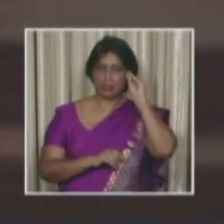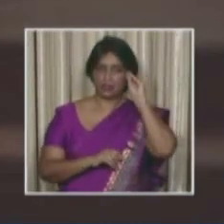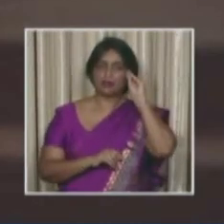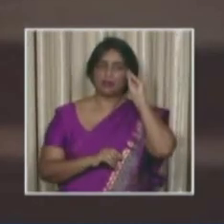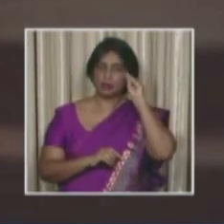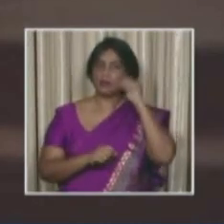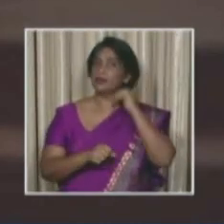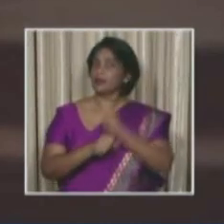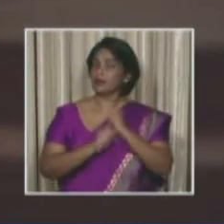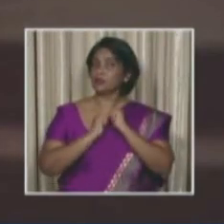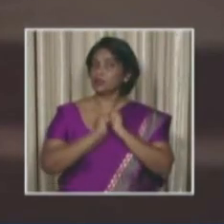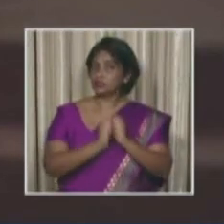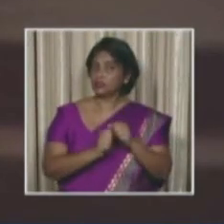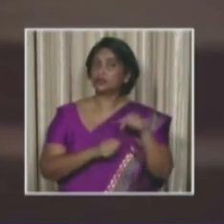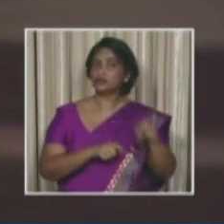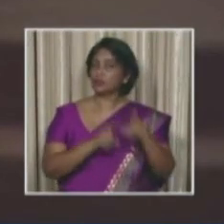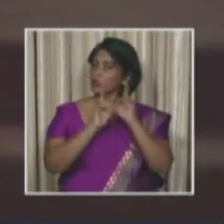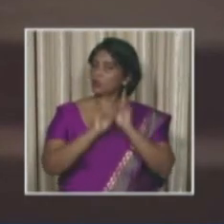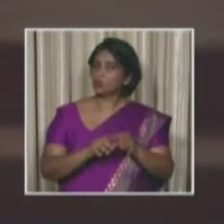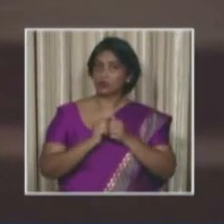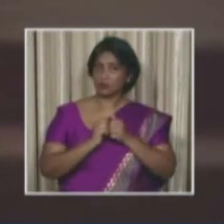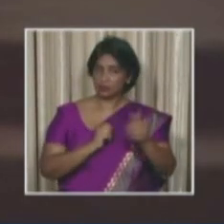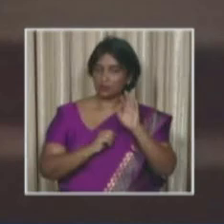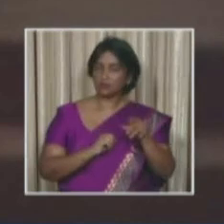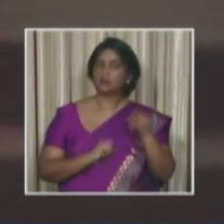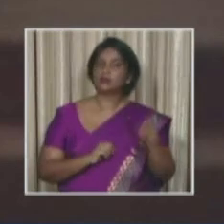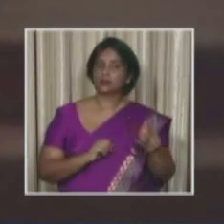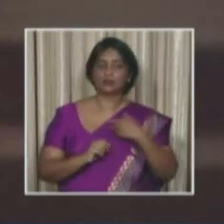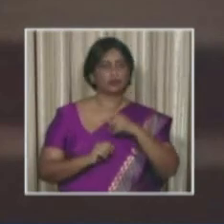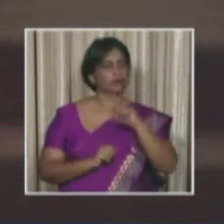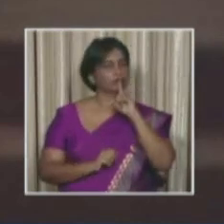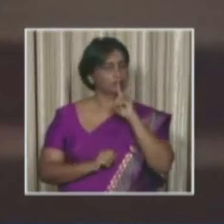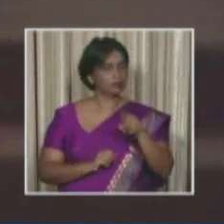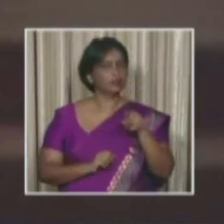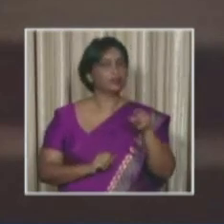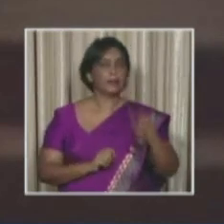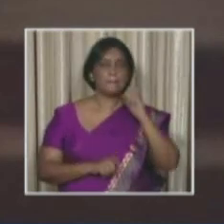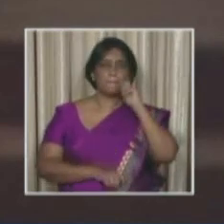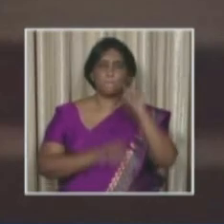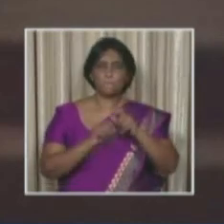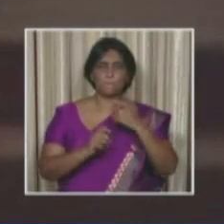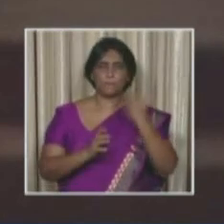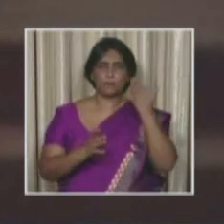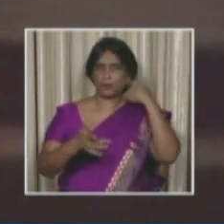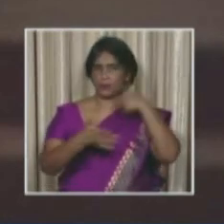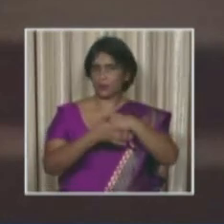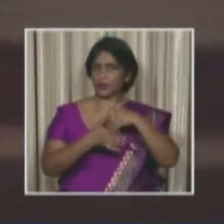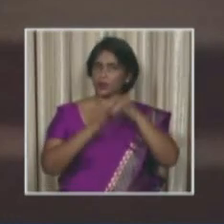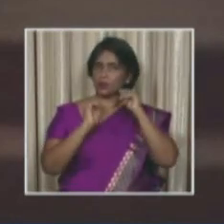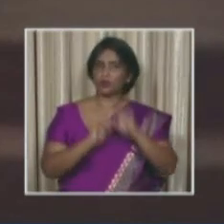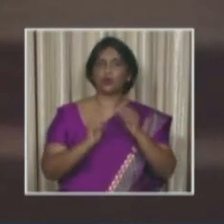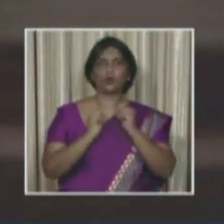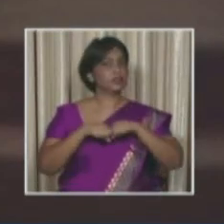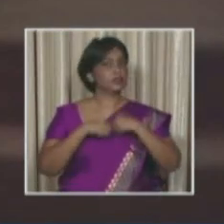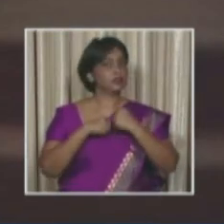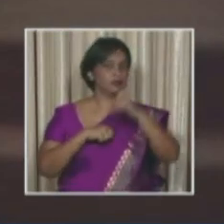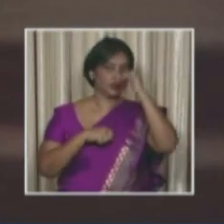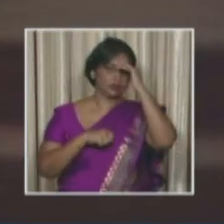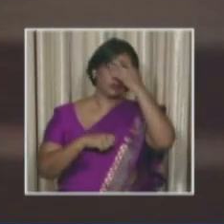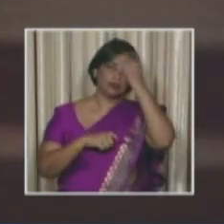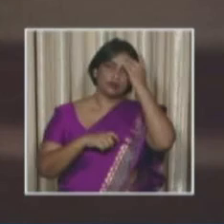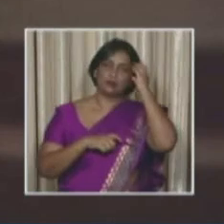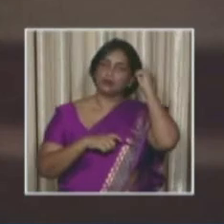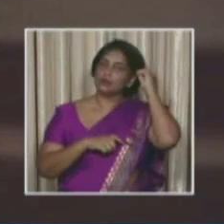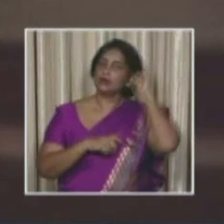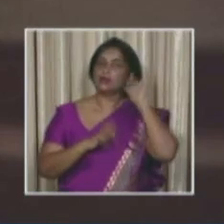රාජ්‍ය සේවාව මේ විදිහට කටයුතු කරනවා නම් අපි ඉල්ලීමක් කරනවා මේ මිනිස්සු පීඩාවට පත් කරන මේ උත්‍රි සමිති නායකව පිළිබඳව ඒ අදාළ